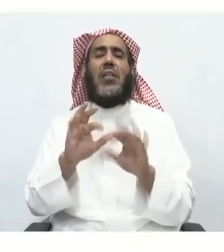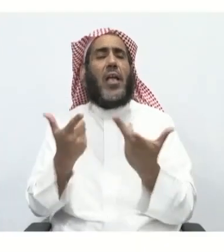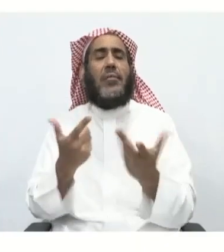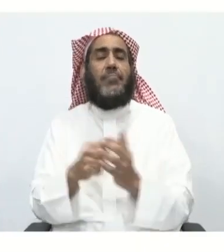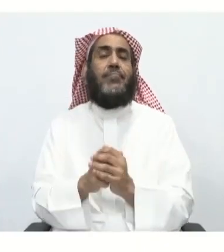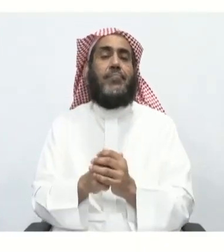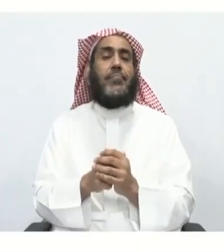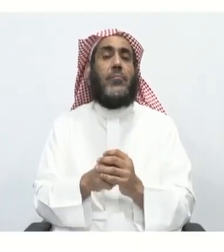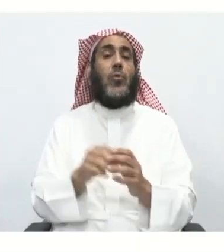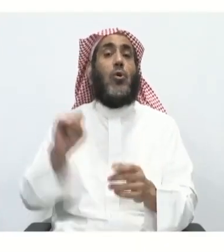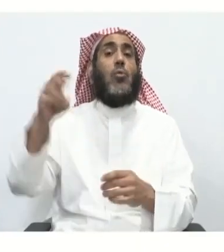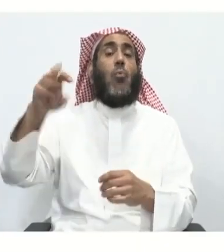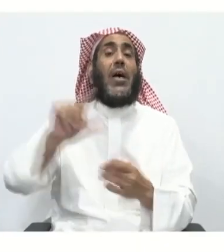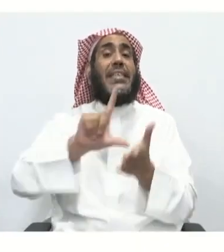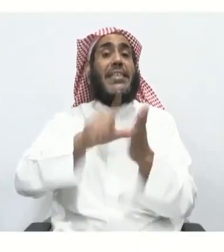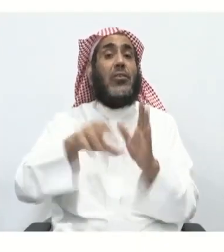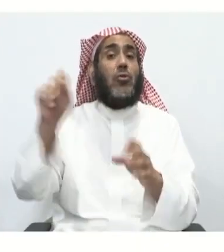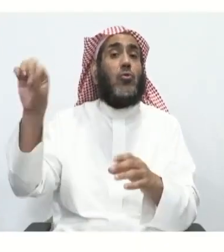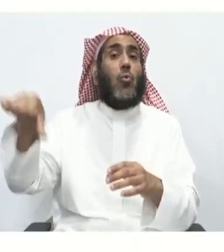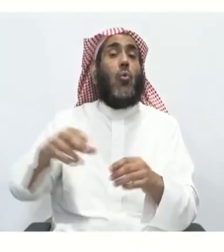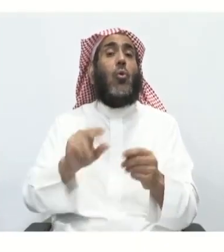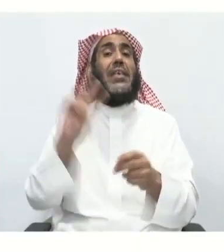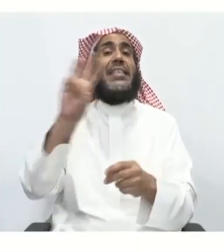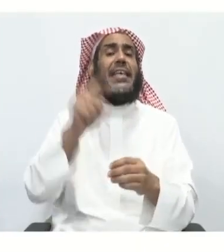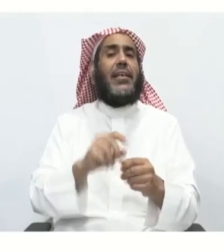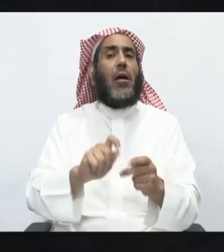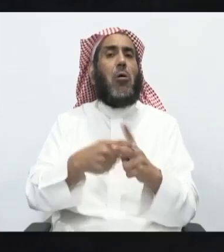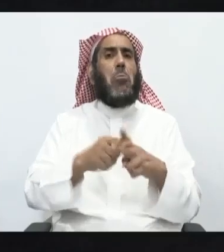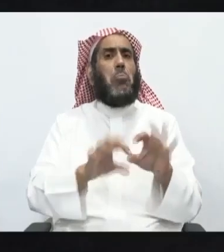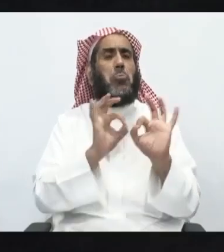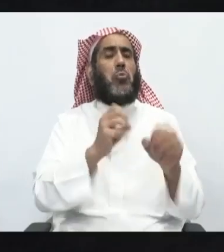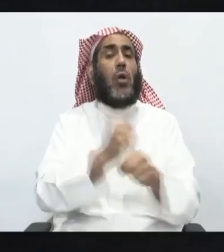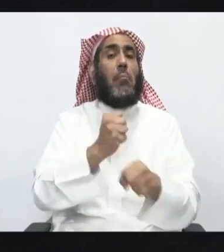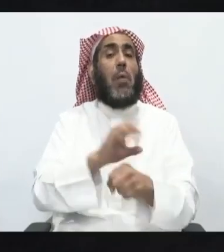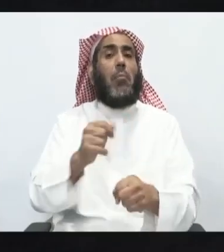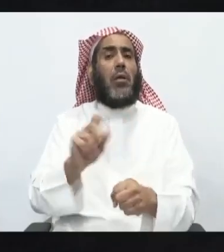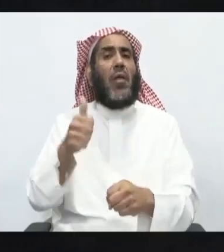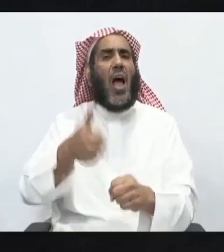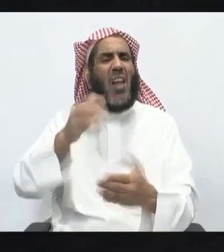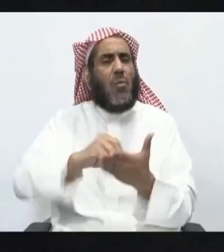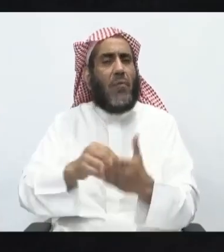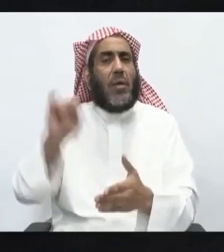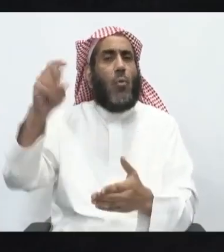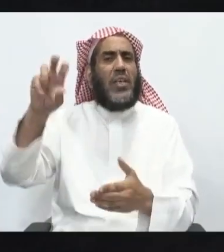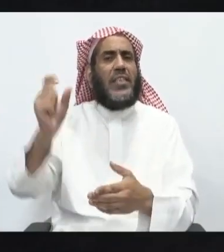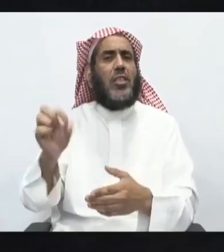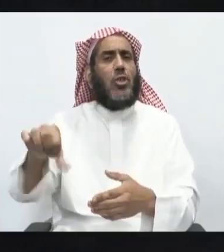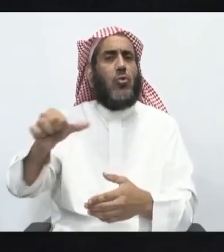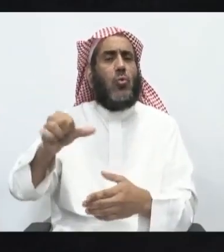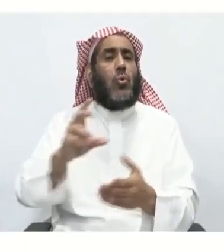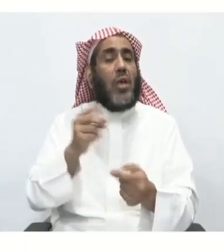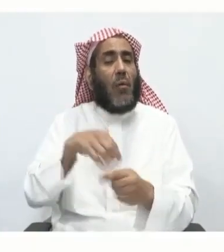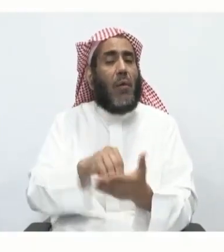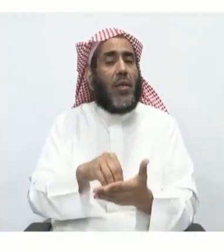طيب مهندسوا الشركه متقنون لاعمالهم هنا هل تضع الف ام لا